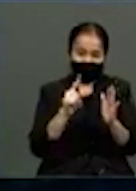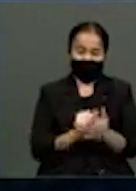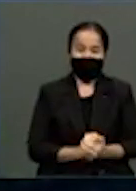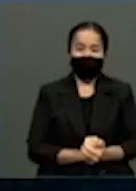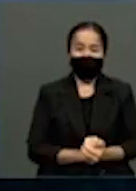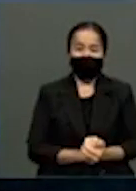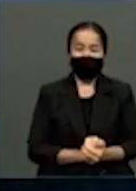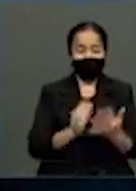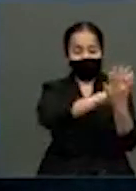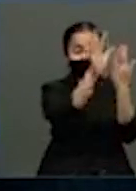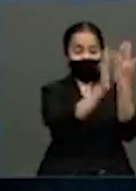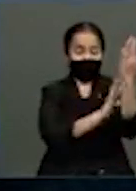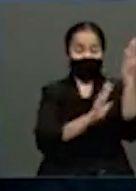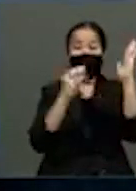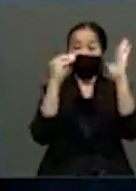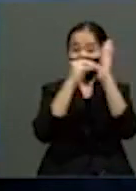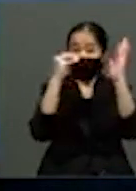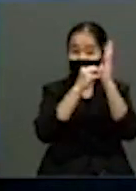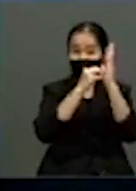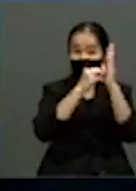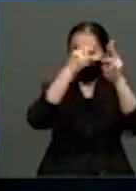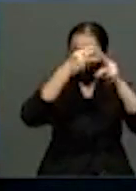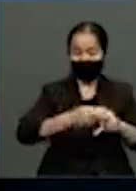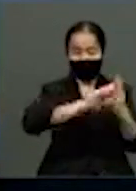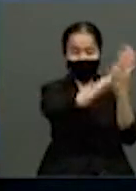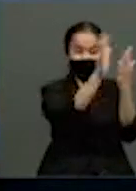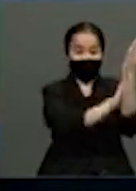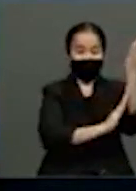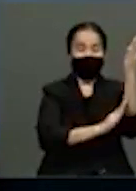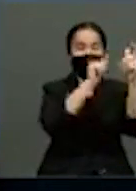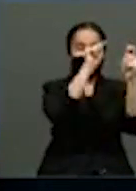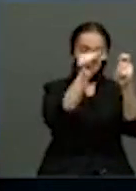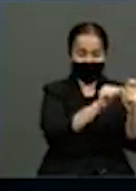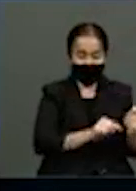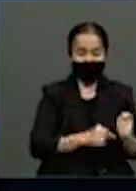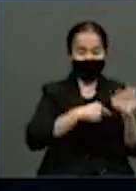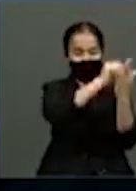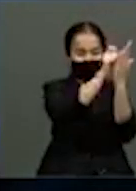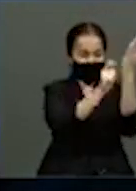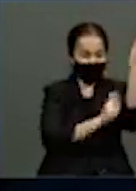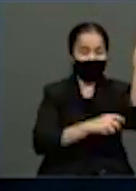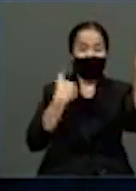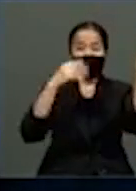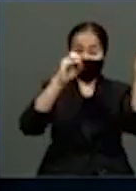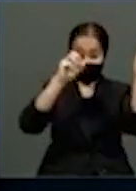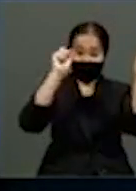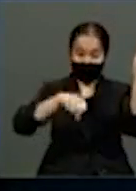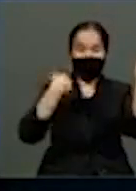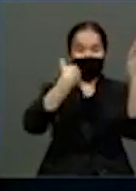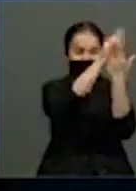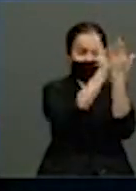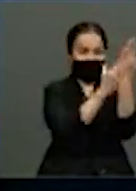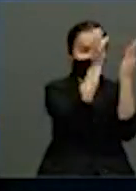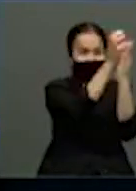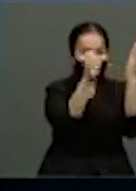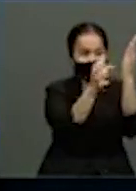มาร่วมกันบูรณาการกันเนี่ยนะครับเราทราบว่ามี50เขตแต่พอมาแบ่งเป็น6กลุ่มเข